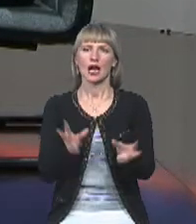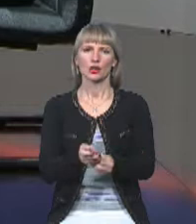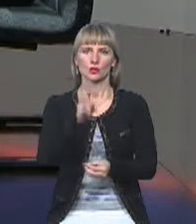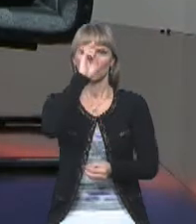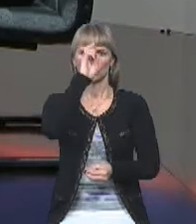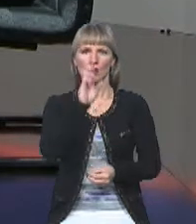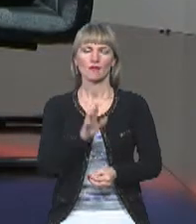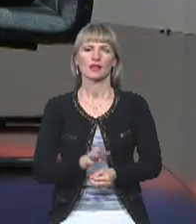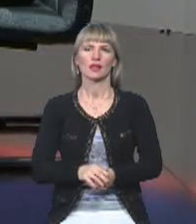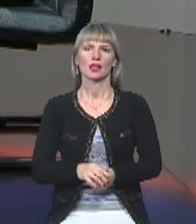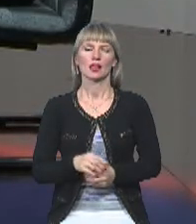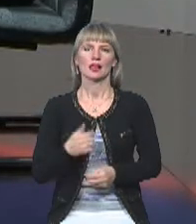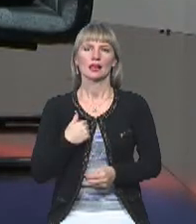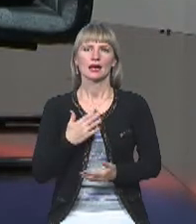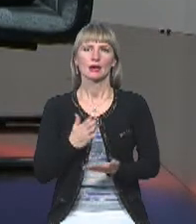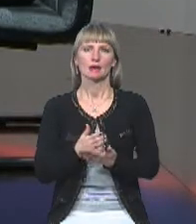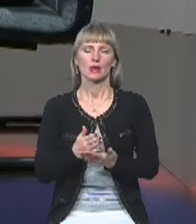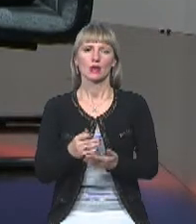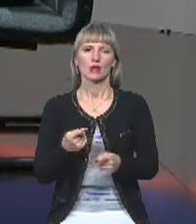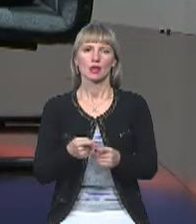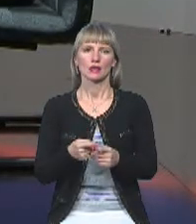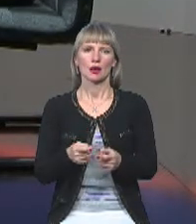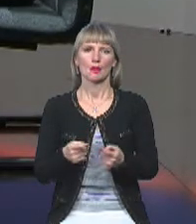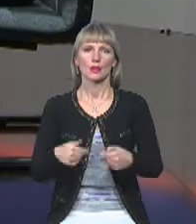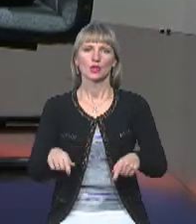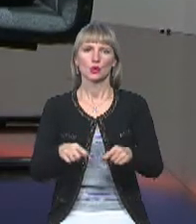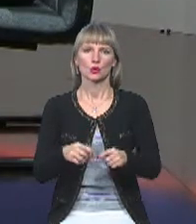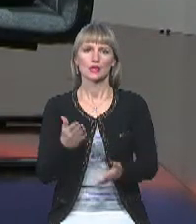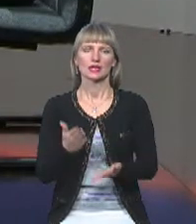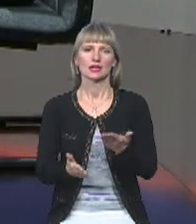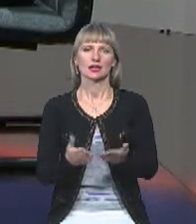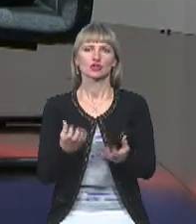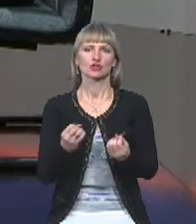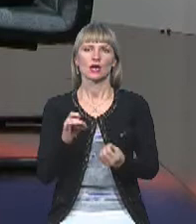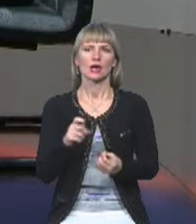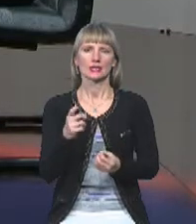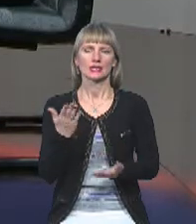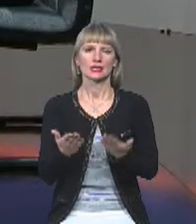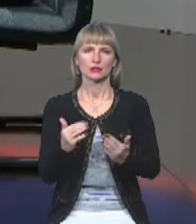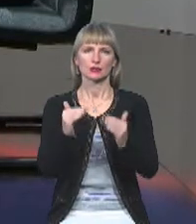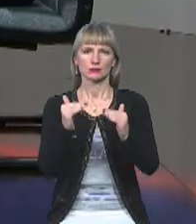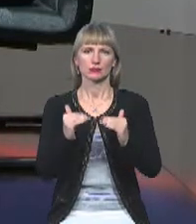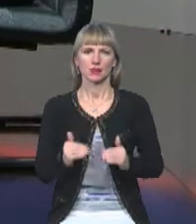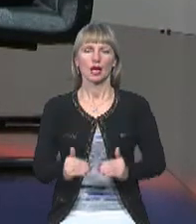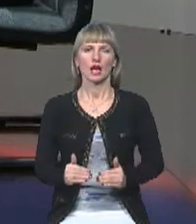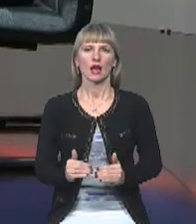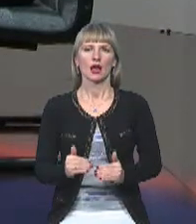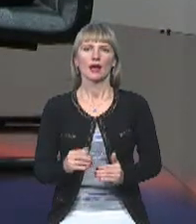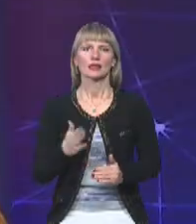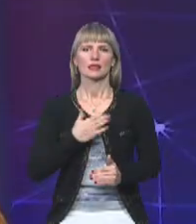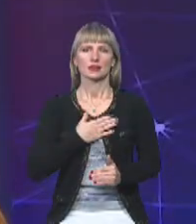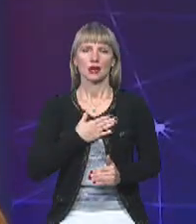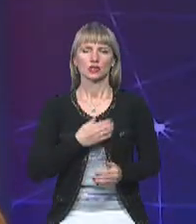Загальнодержавна. Ну, я мав на увазі підрозділи територіальної оборони, якщо ми кажемо. Ага. Якщо ви, ще раз, якщо ми спускаємося до безпосередньо